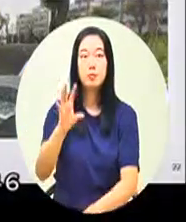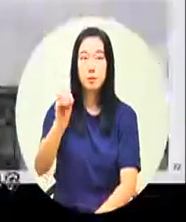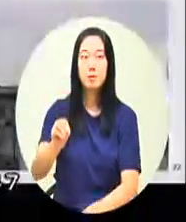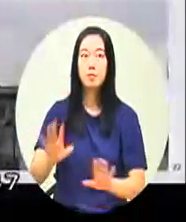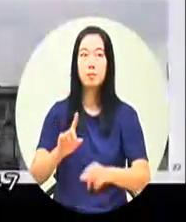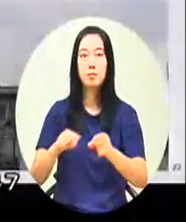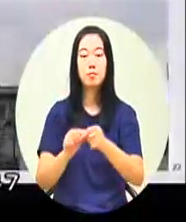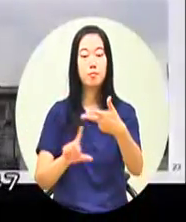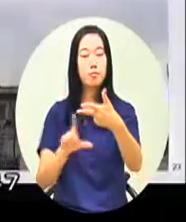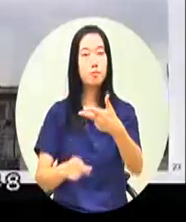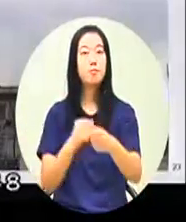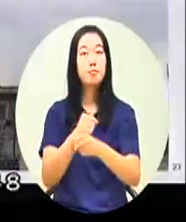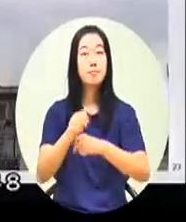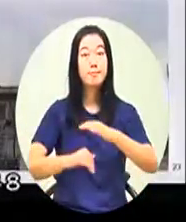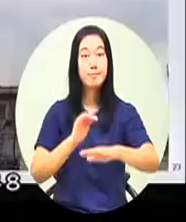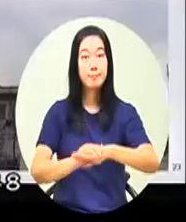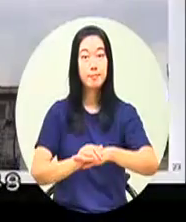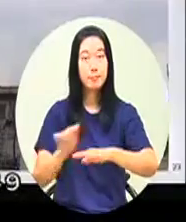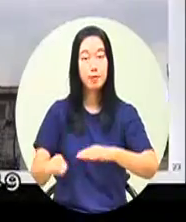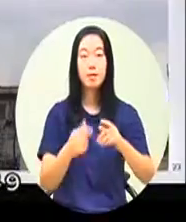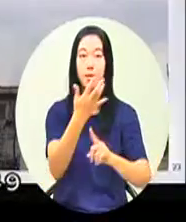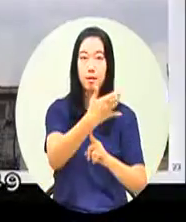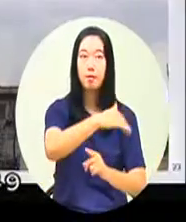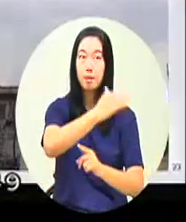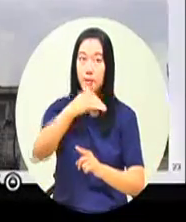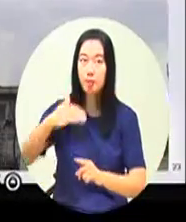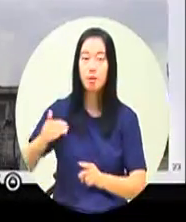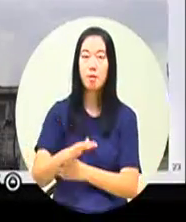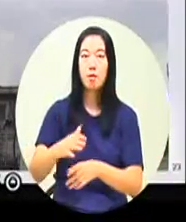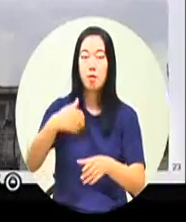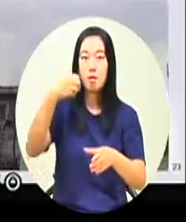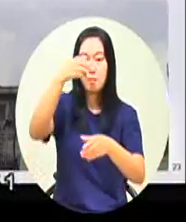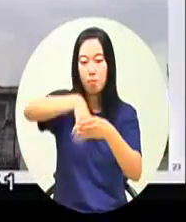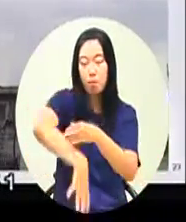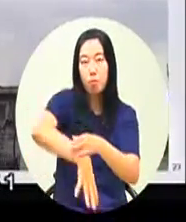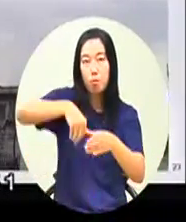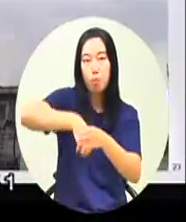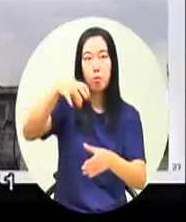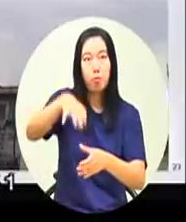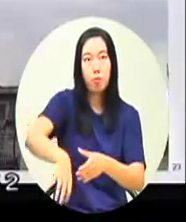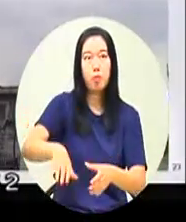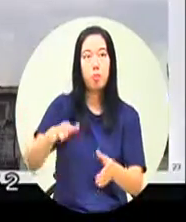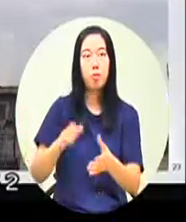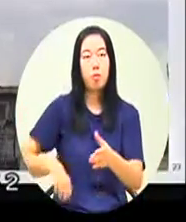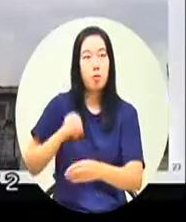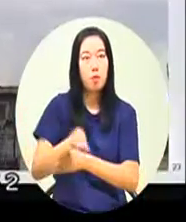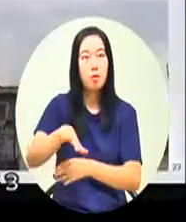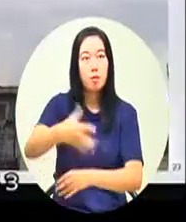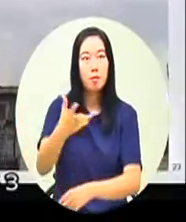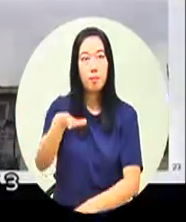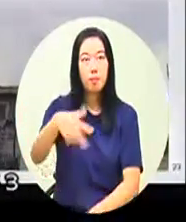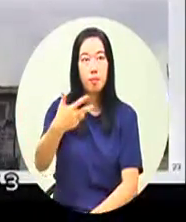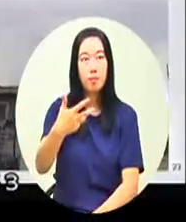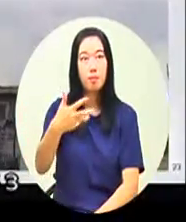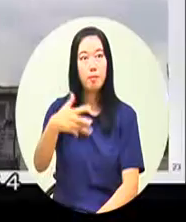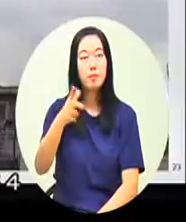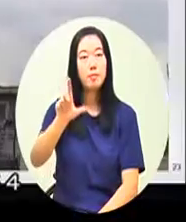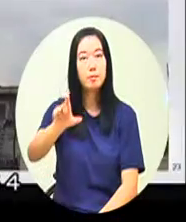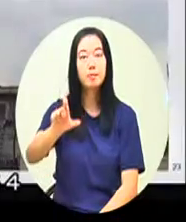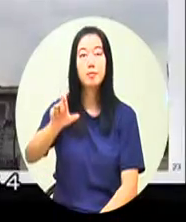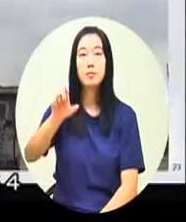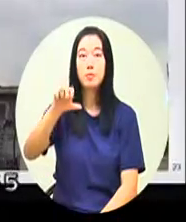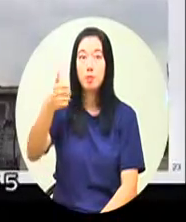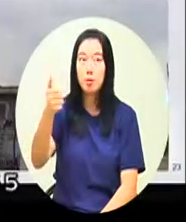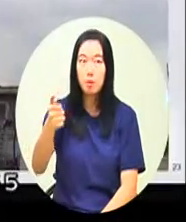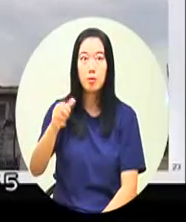工。旗山西洲抽水站总经费是8650万，在今年年初也完工。那在这一次豪大